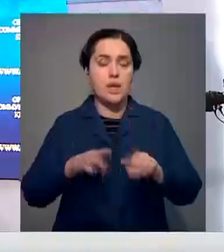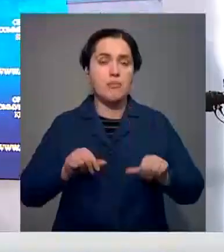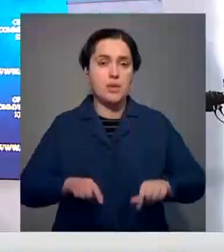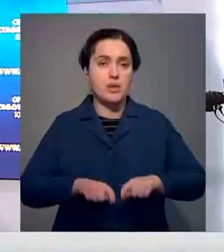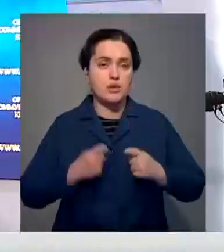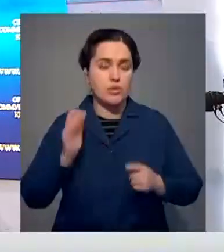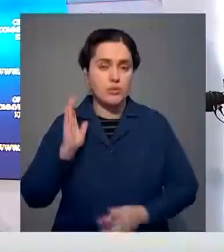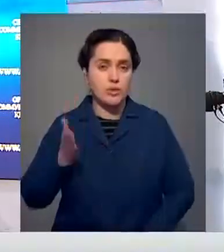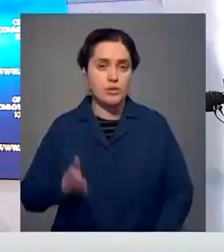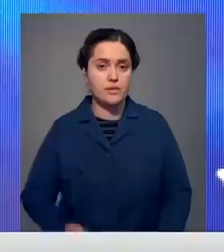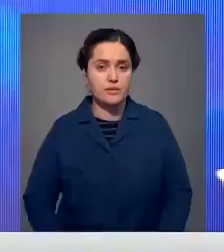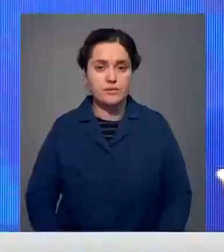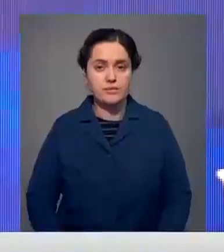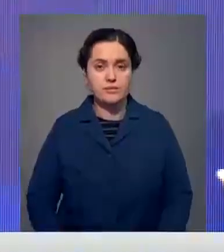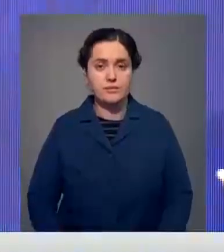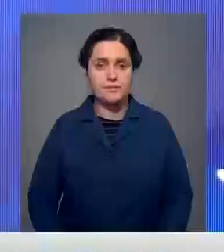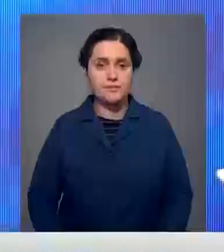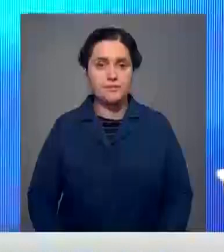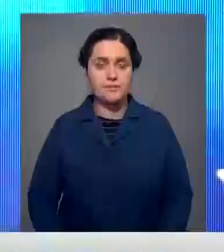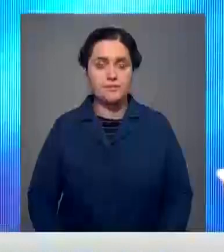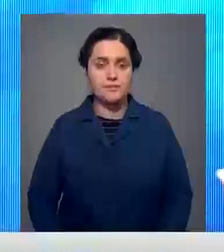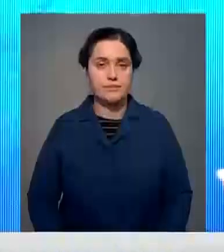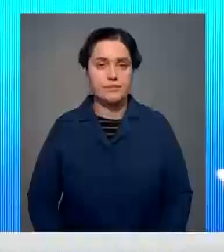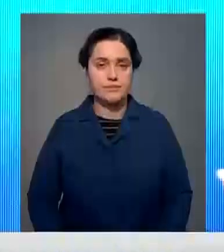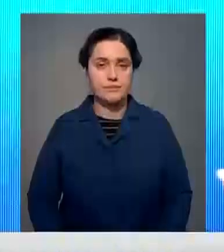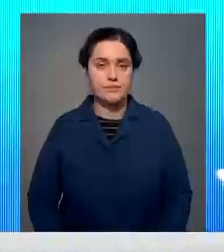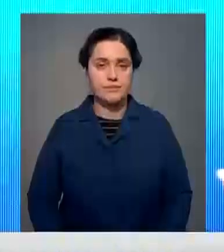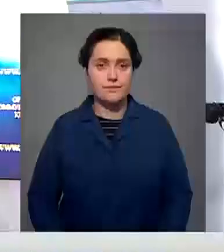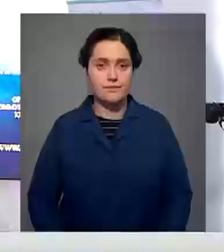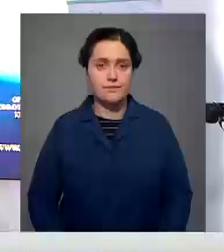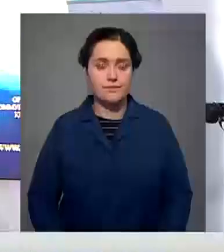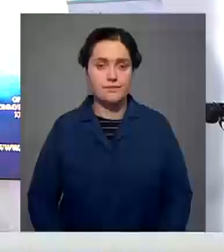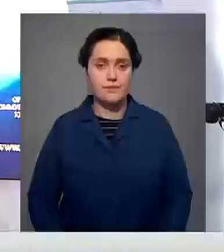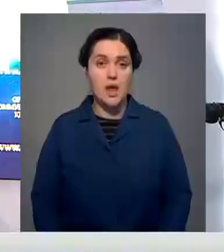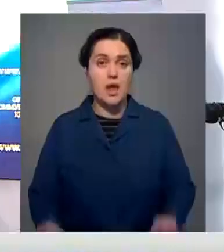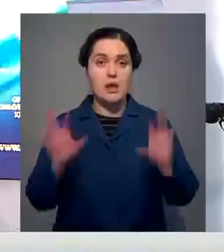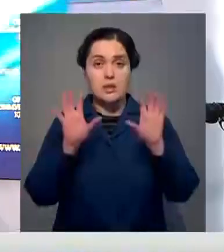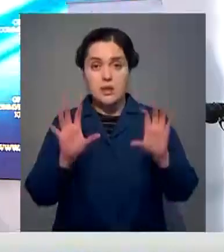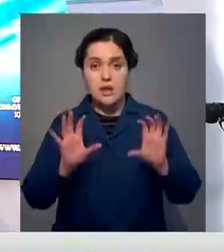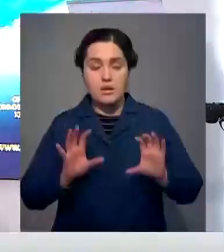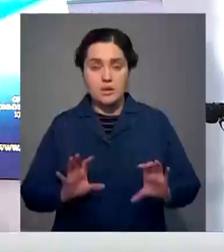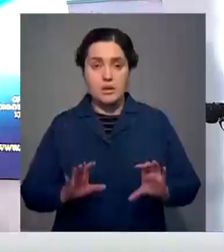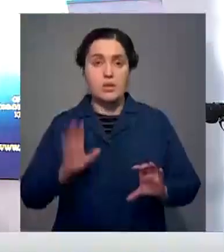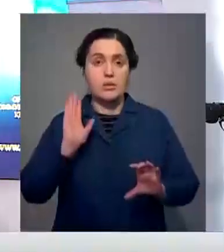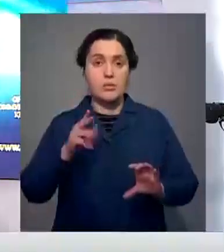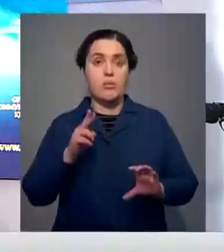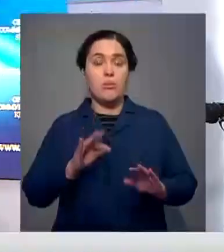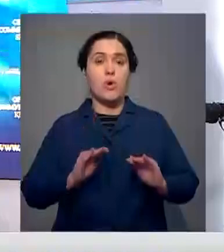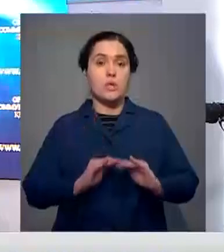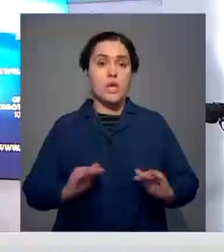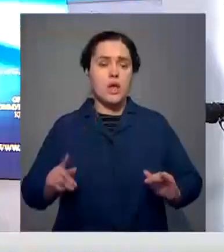программы для правонарушителей. В частности, в законопроекте предусматривается по детям